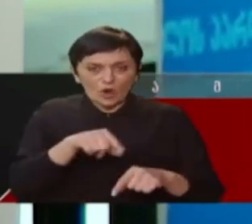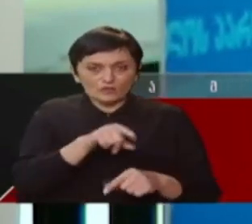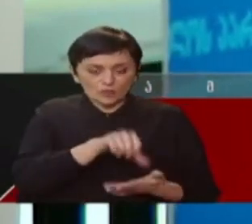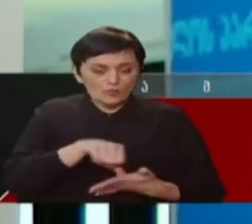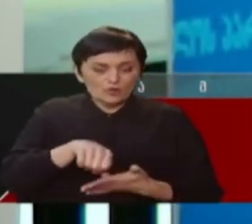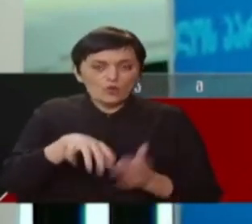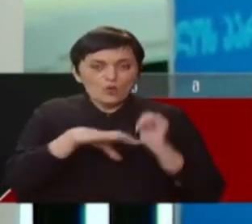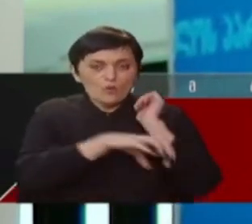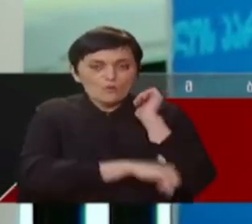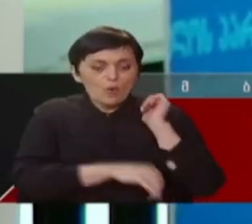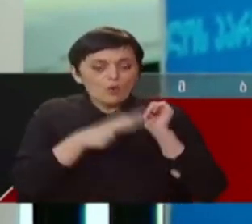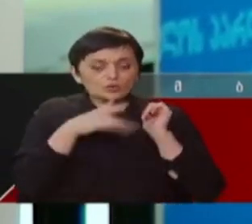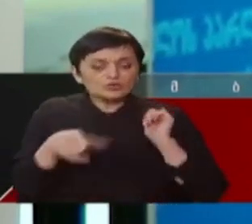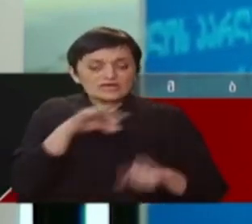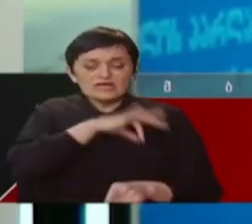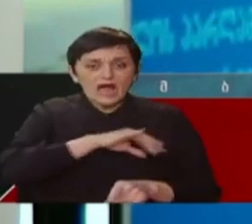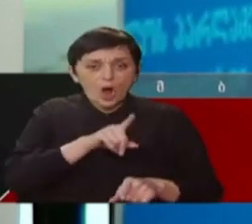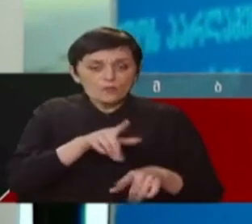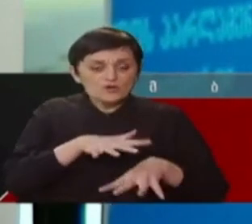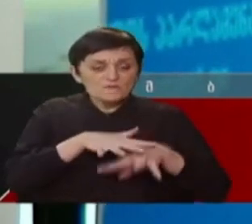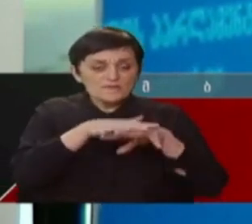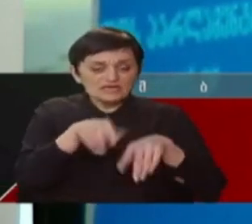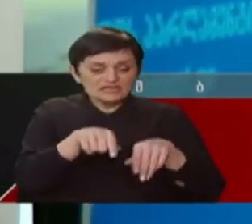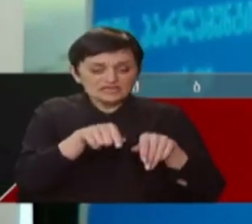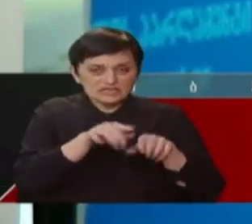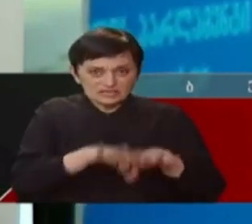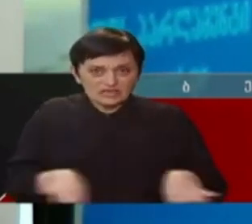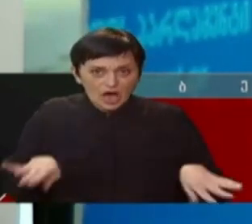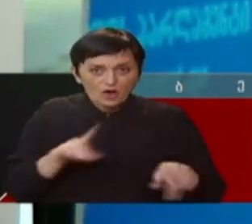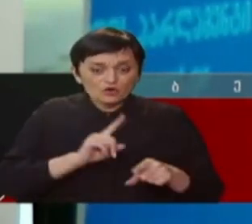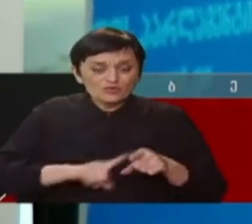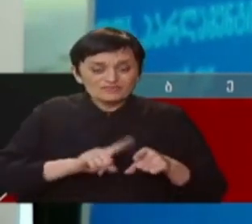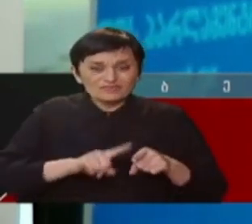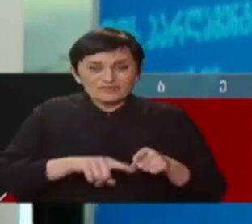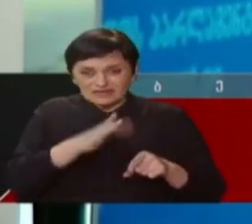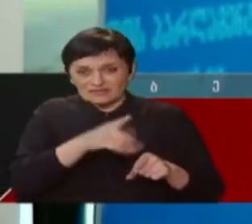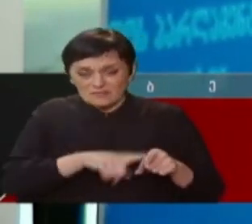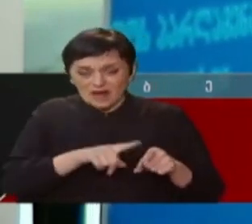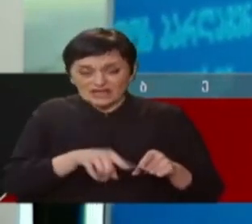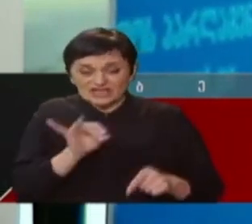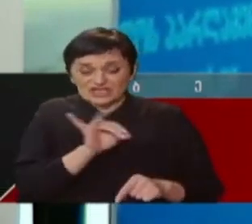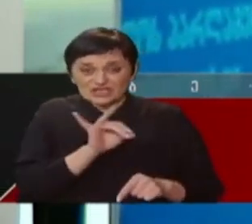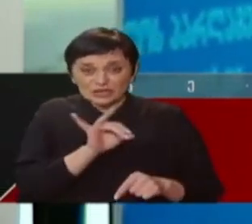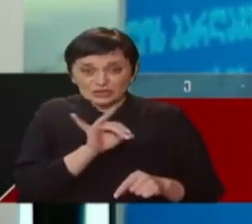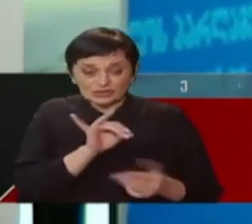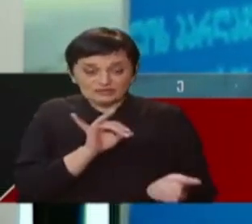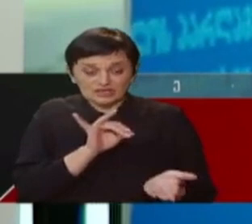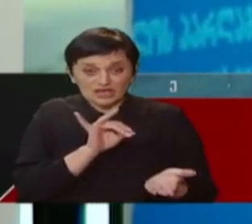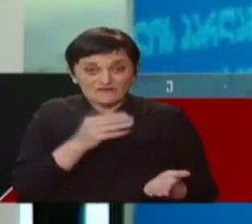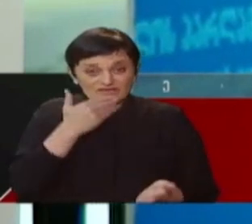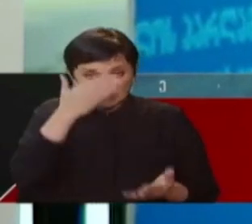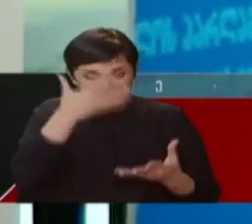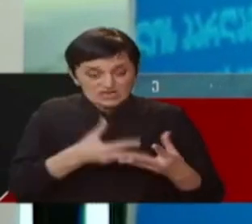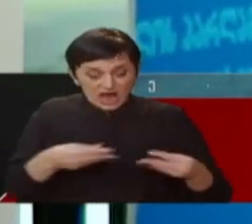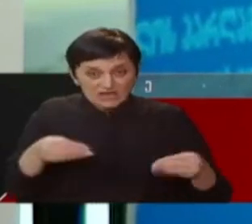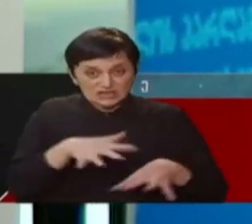გამოყენებულია ბოლო პერიოდში მიტინგების დასაშლელად. და ჩვენ გვაჩნდა, რომ აი დროზე ქნან, ანუ ბარემ მალე ქნან იანვარში ეს, ან გაზაფხულზე